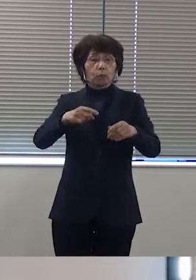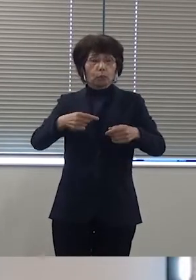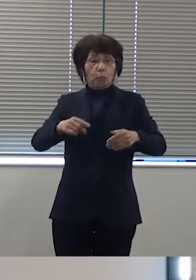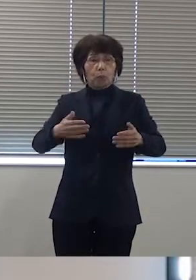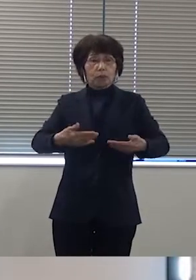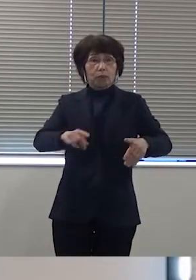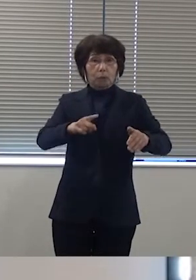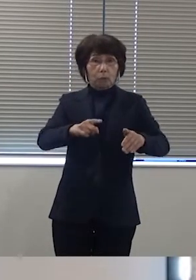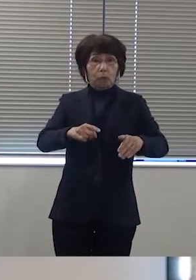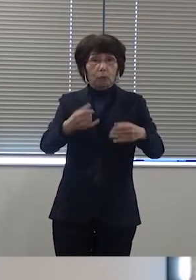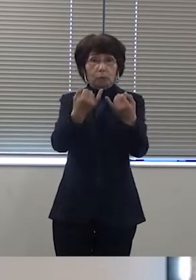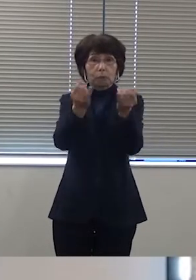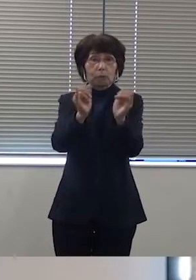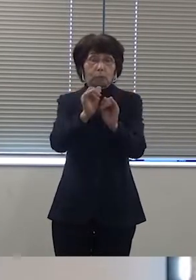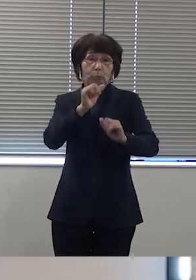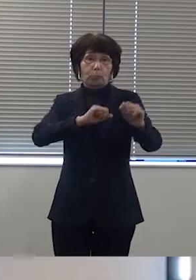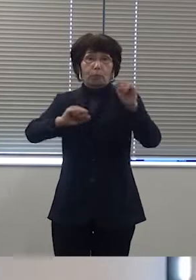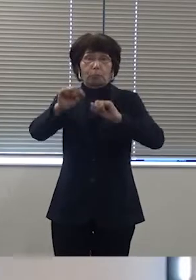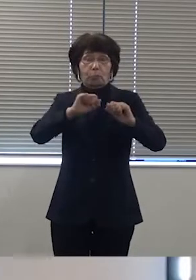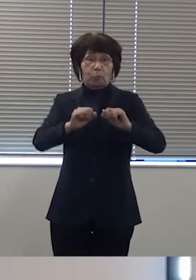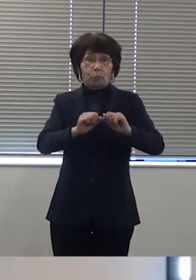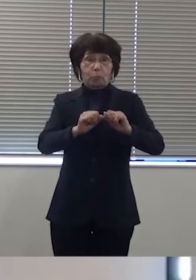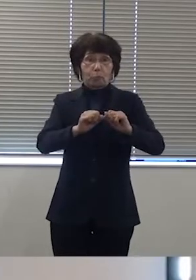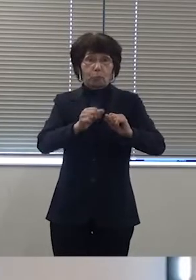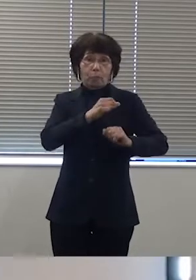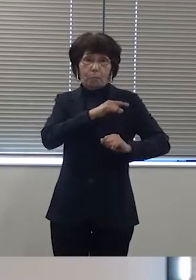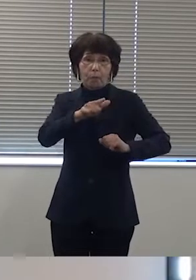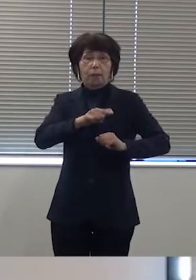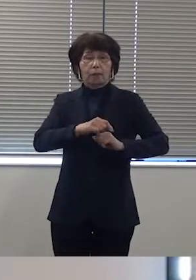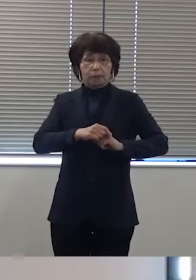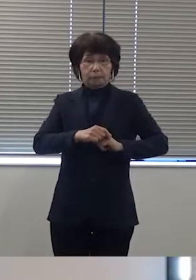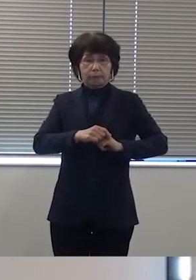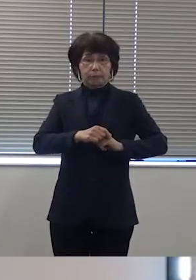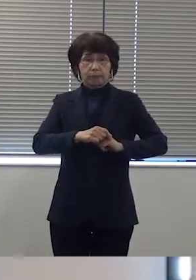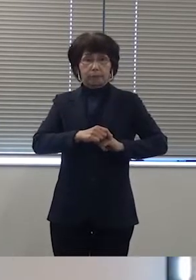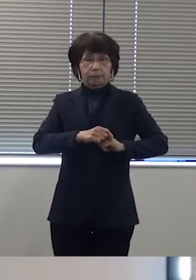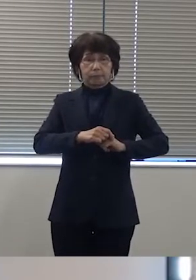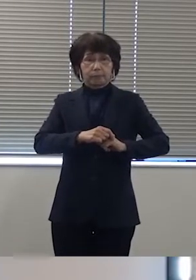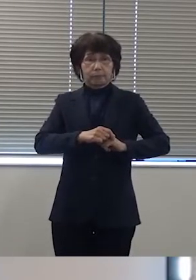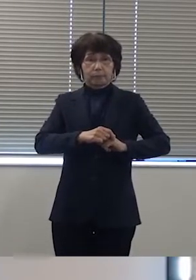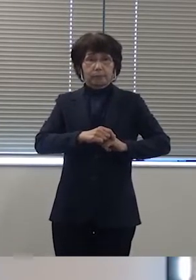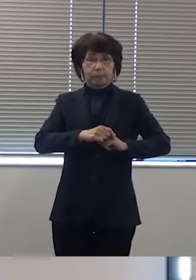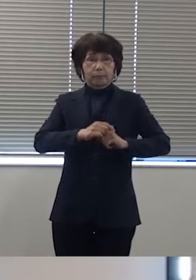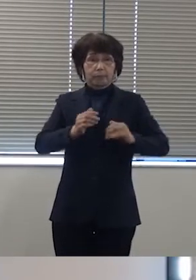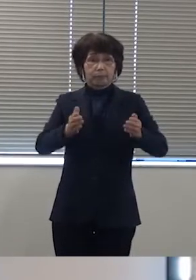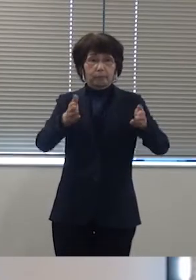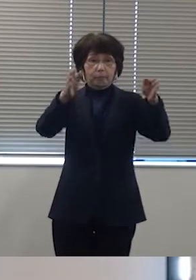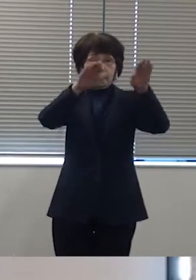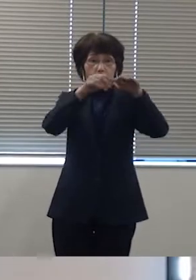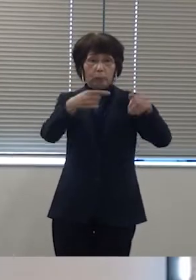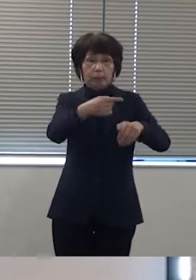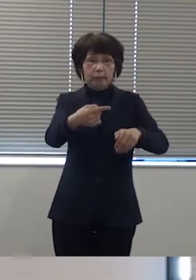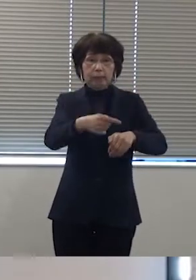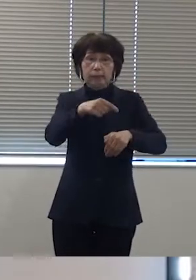葉の里として、まあ、1階が中心になると思いますが、改修に入るという予定になっております